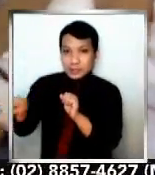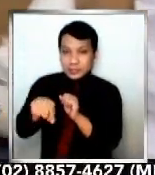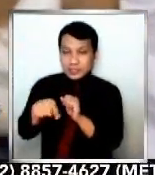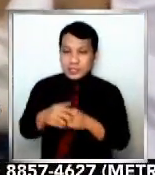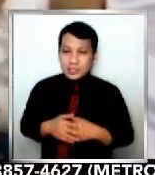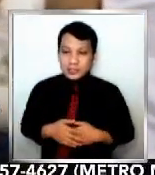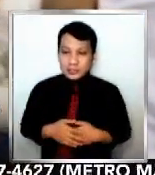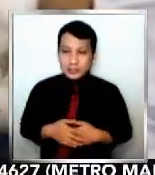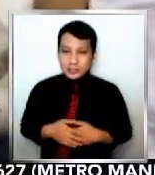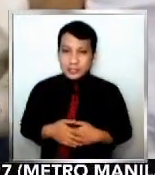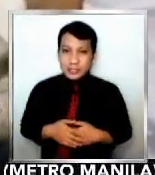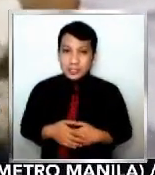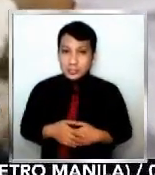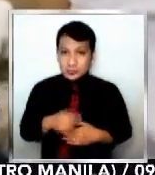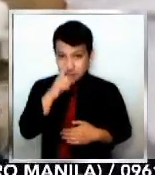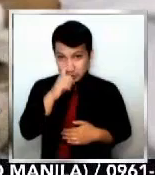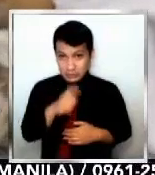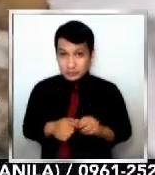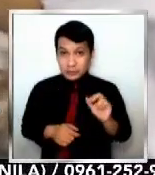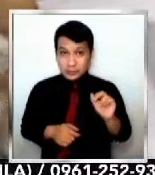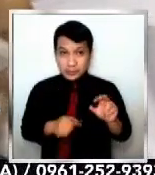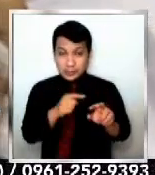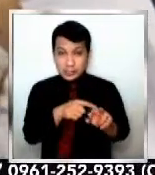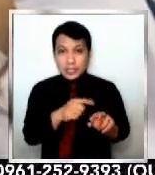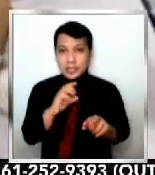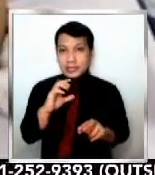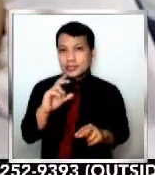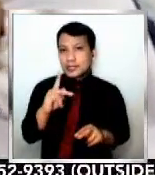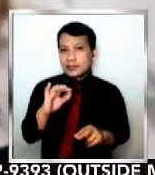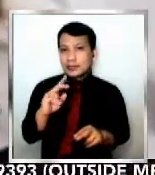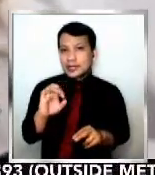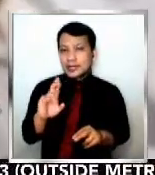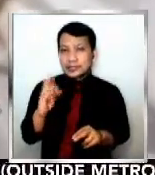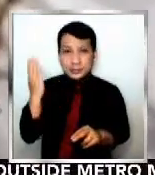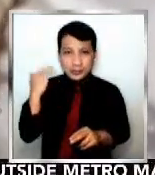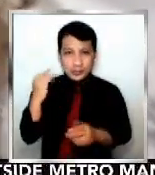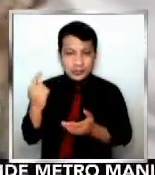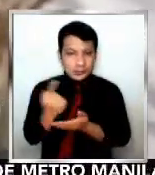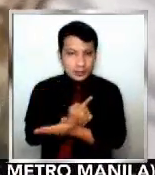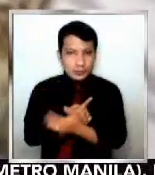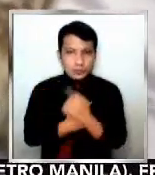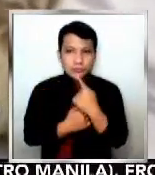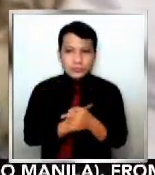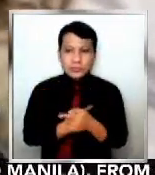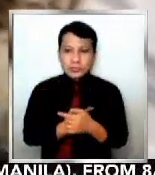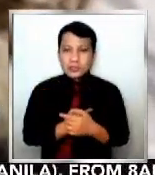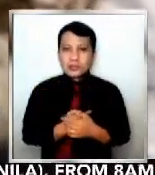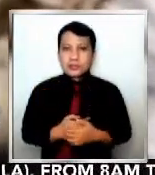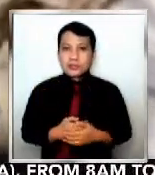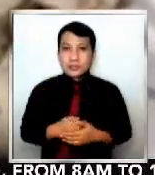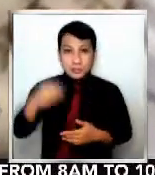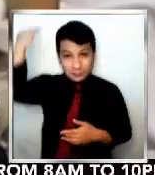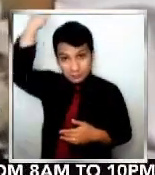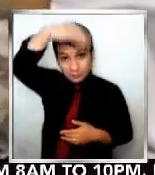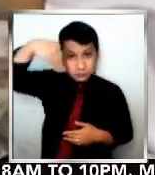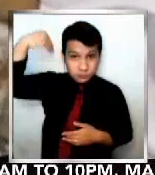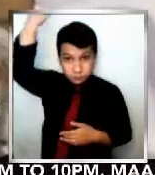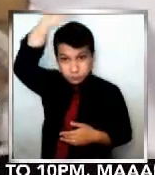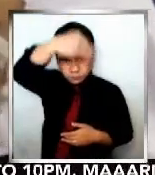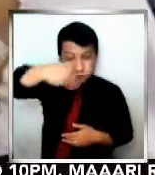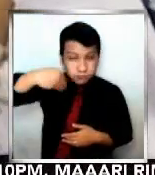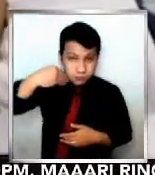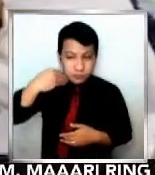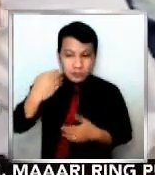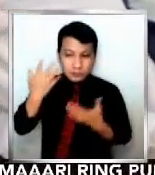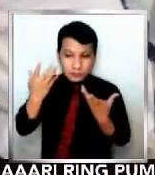At ang 13-anyos na batang si Kandari Ahadi na nung isang araw lang, balot ng benda ang buong mukha matapos masunog. Wow,